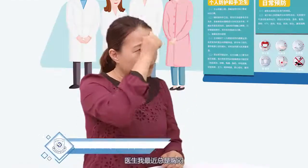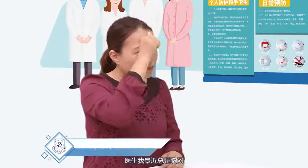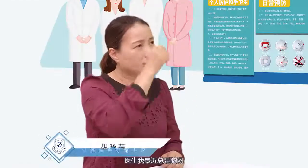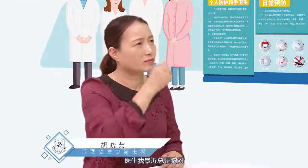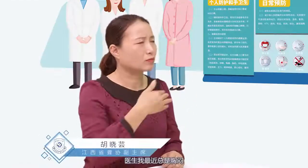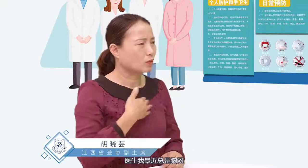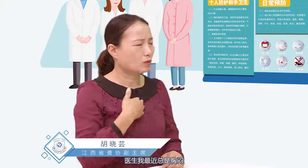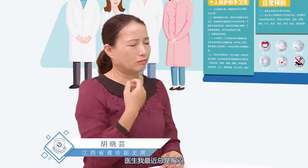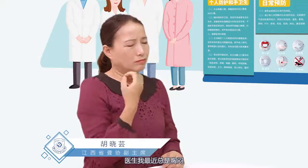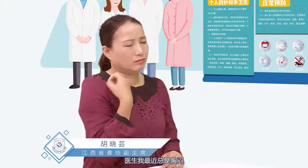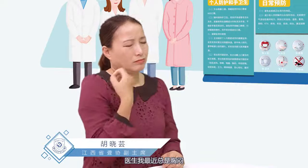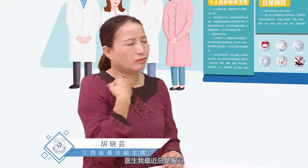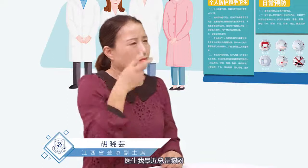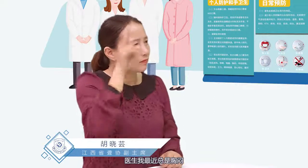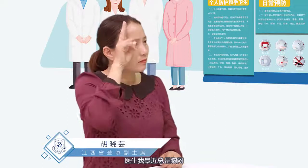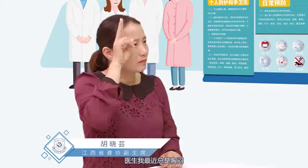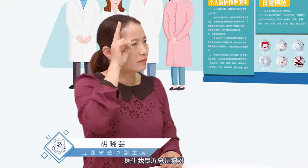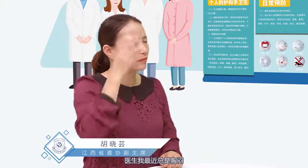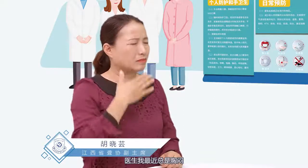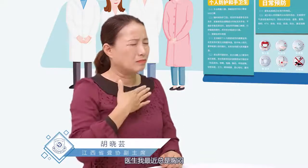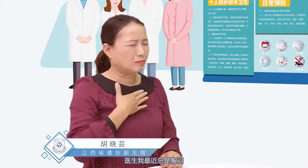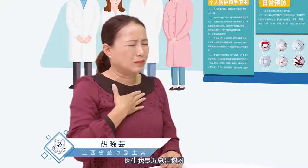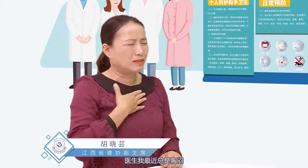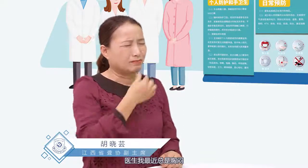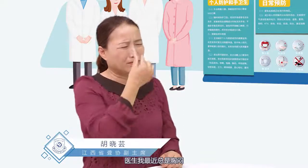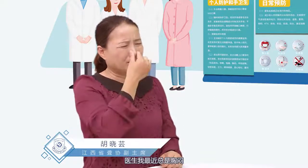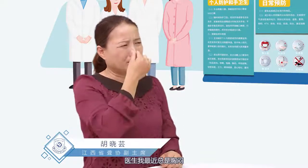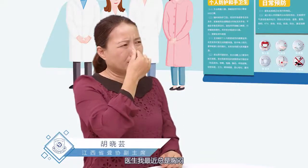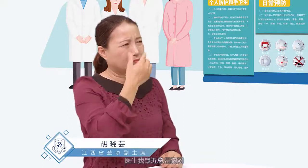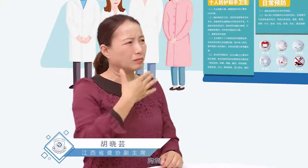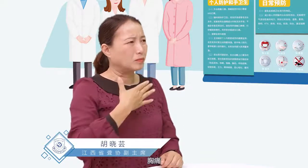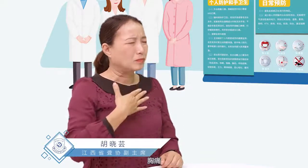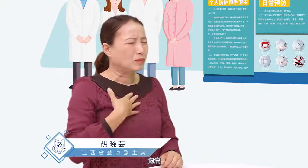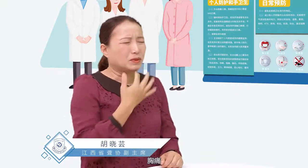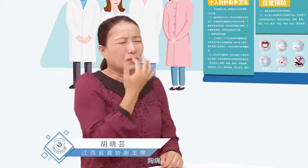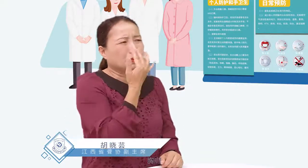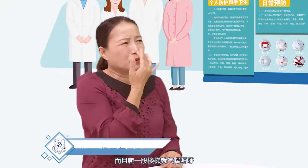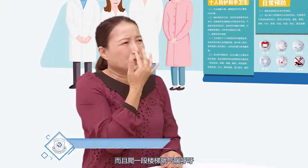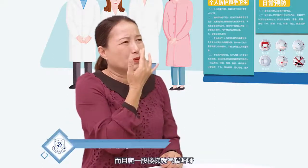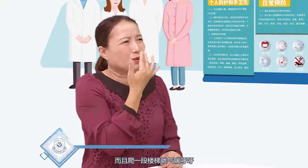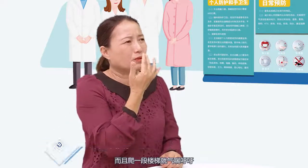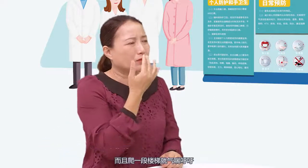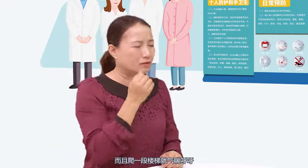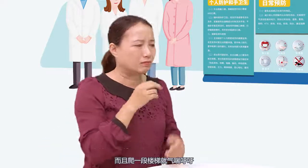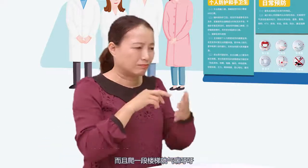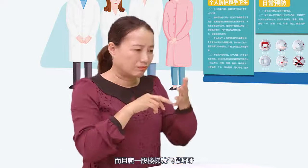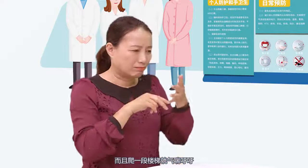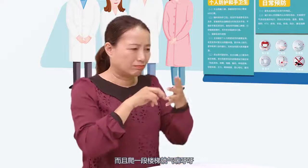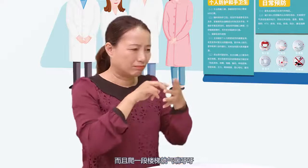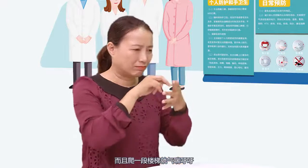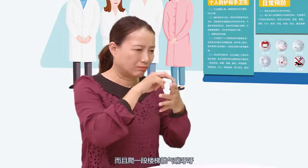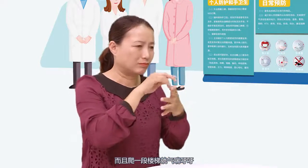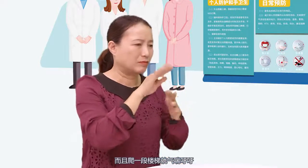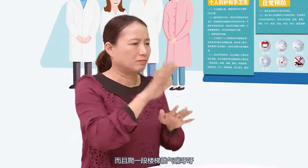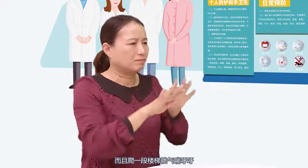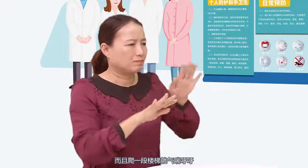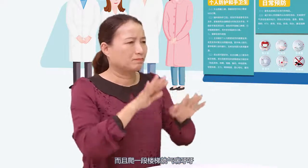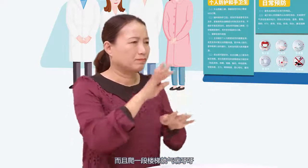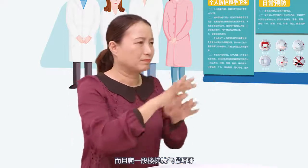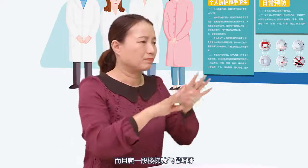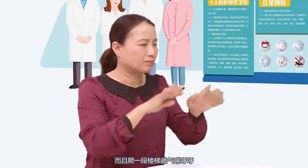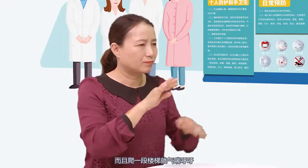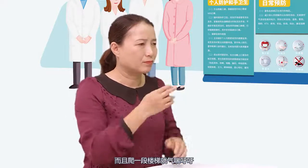医生，我最近总是胸闷、胸痛，而且爬一段楼